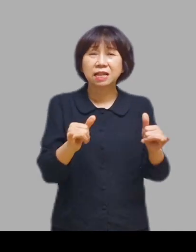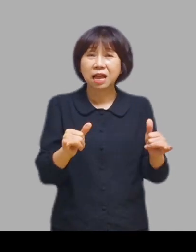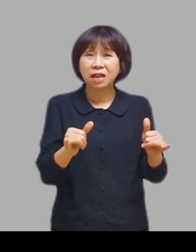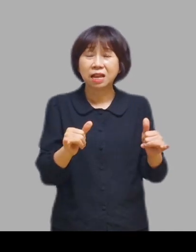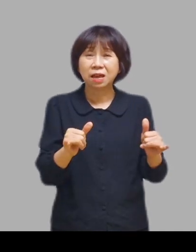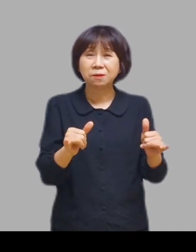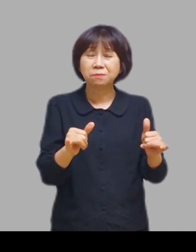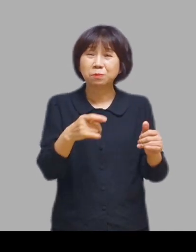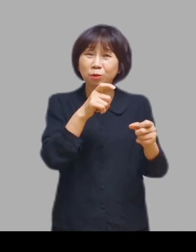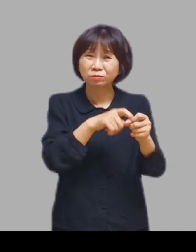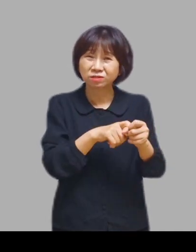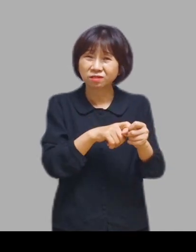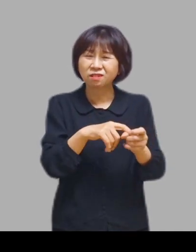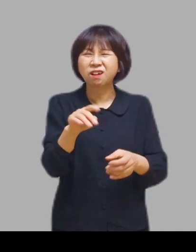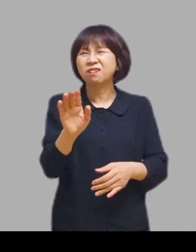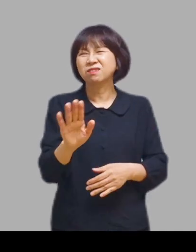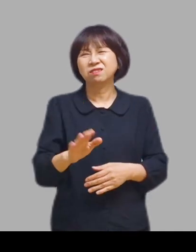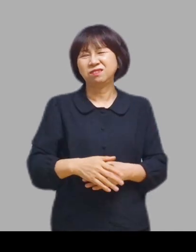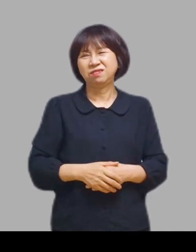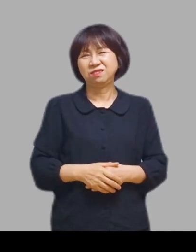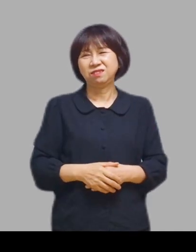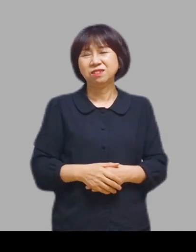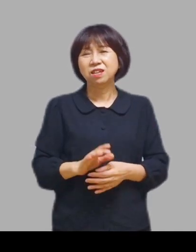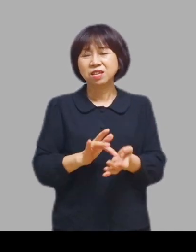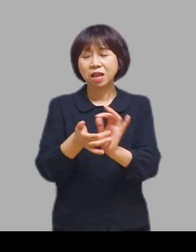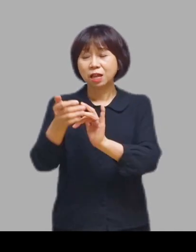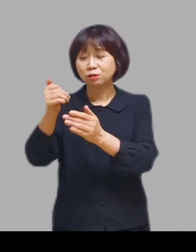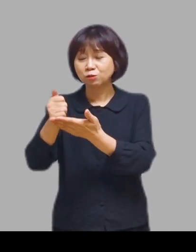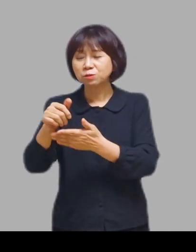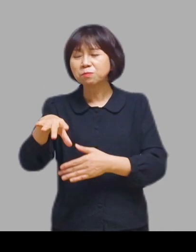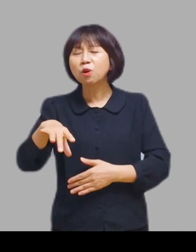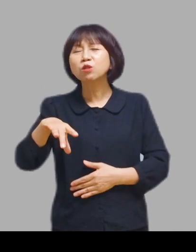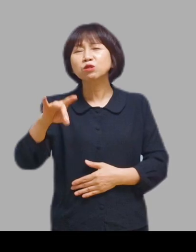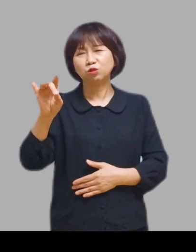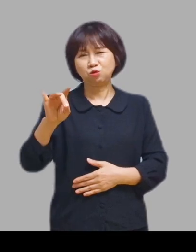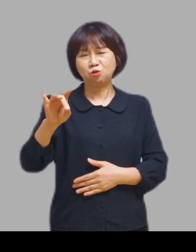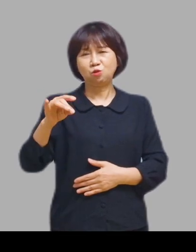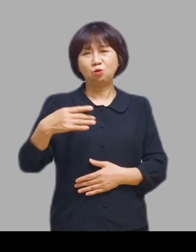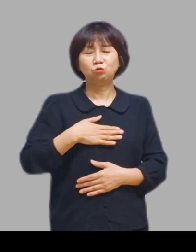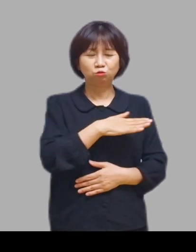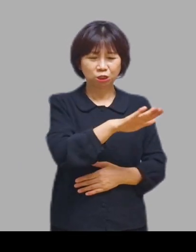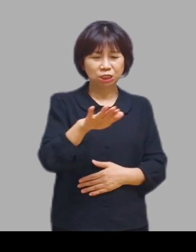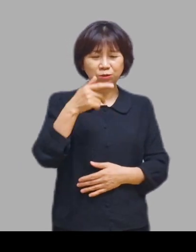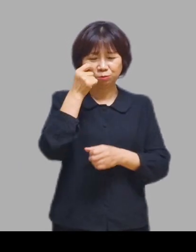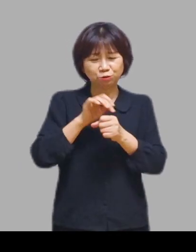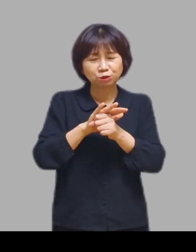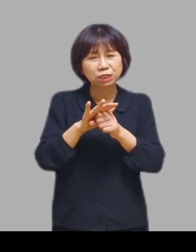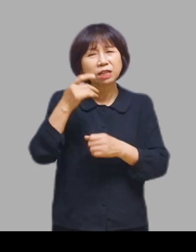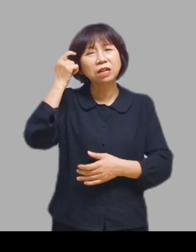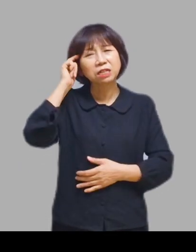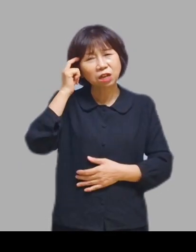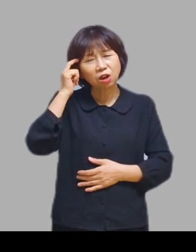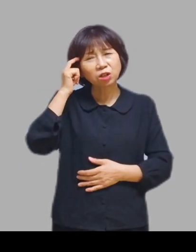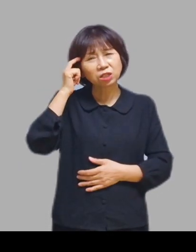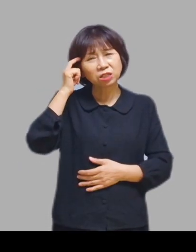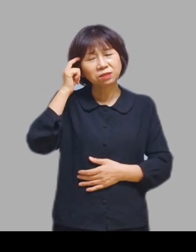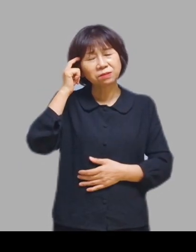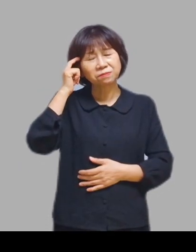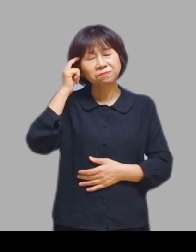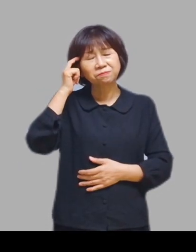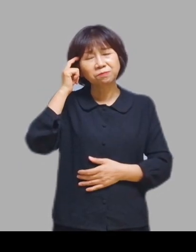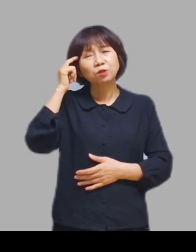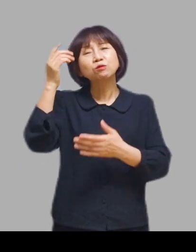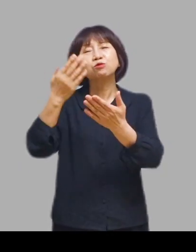그런 사람이 되기 위해서가 아니에요. 예수님께서 먼저 우리를 불쌍히 여겼기